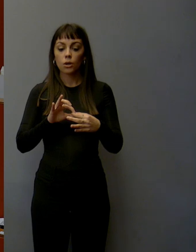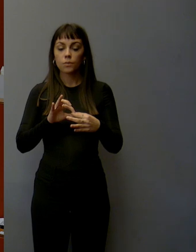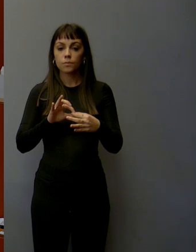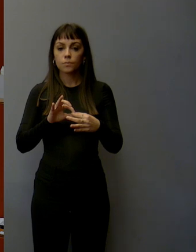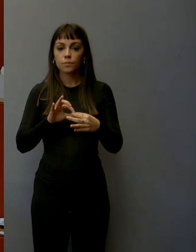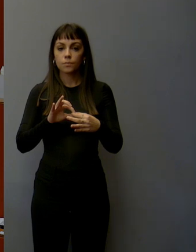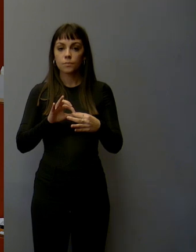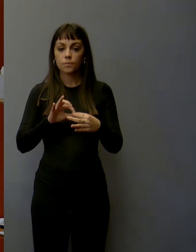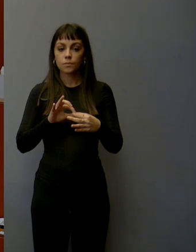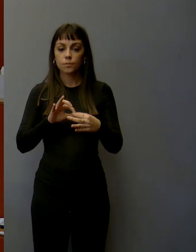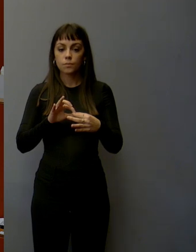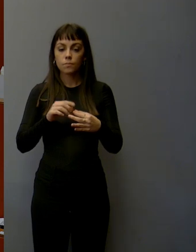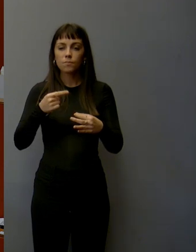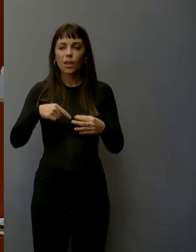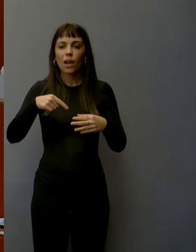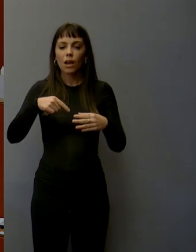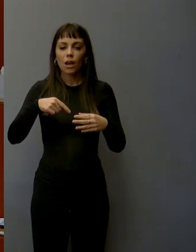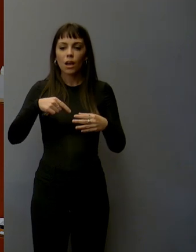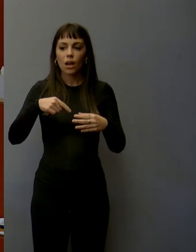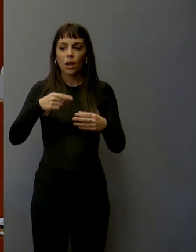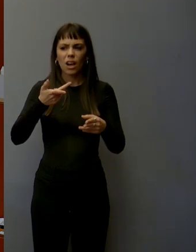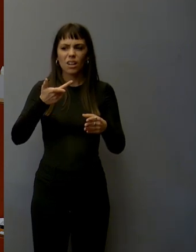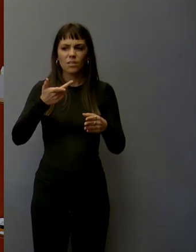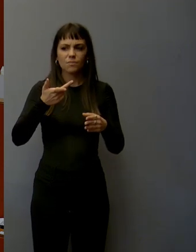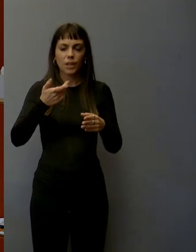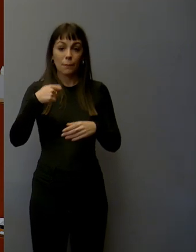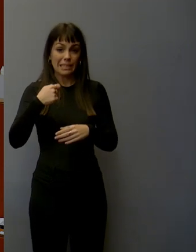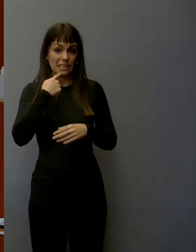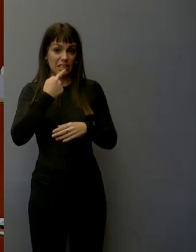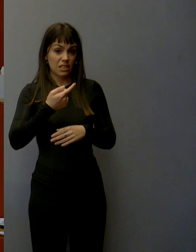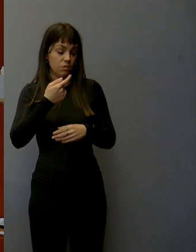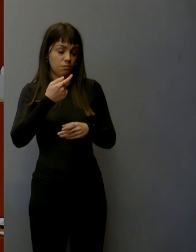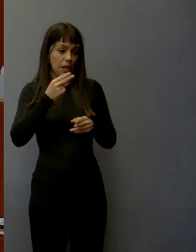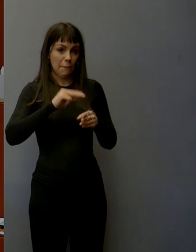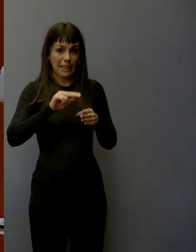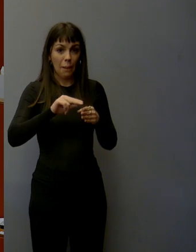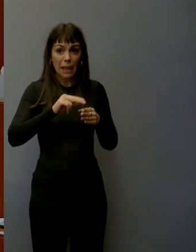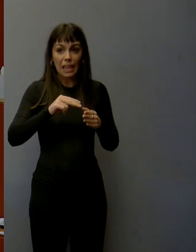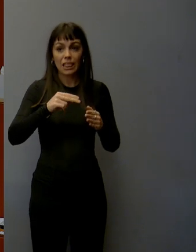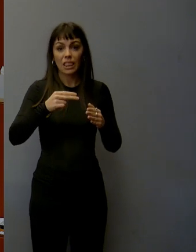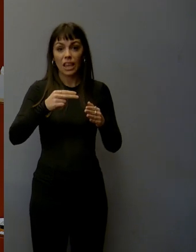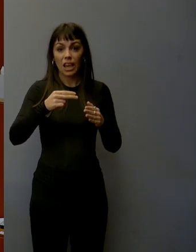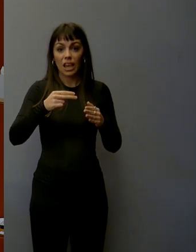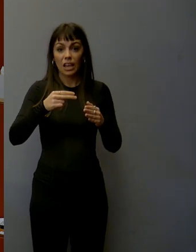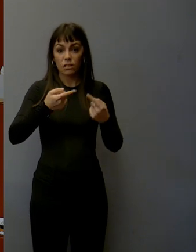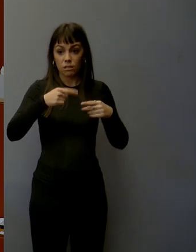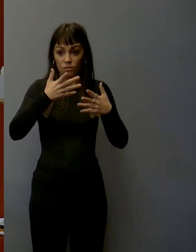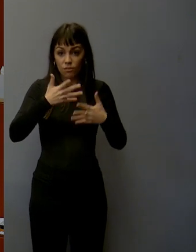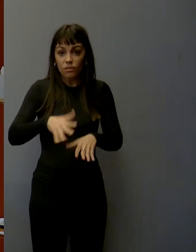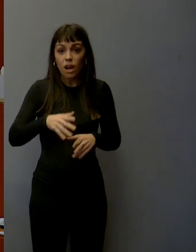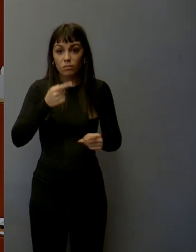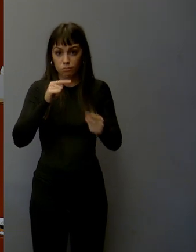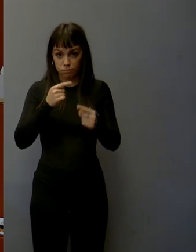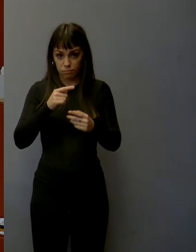senso io impegno il sindaco alla Giunta probabilmente poi vengono discussi in fondo Vabbè vabbè allora lo farò